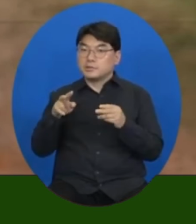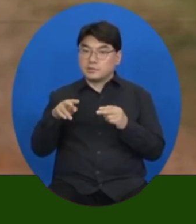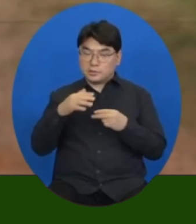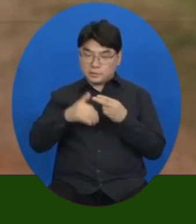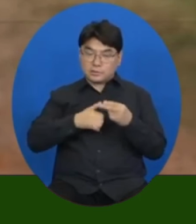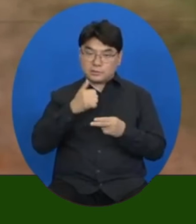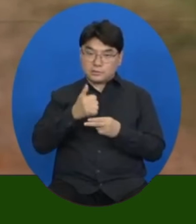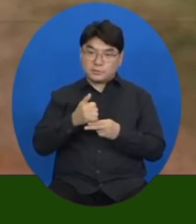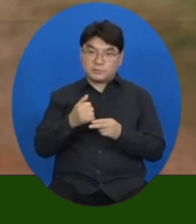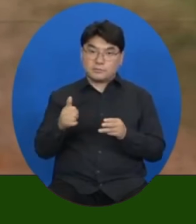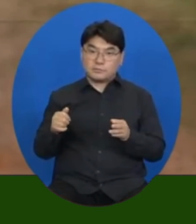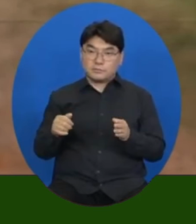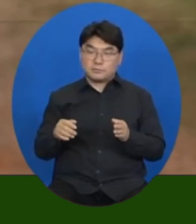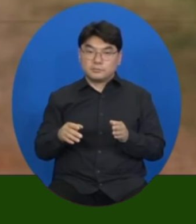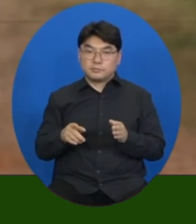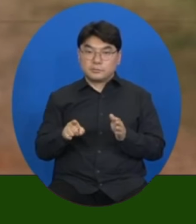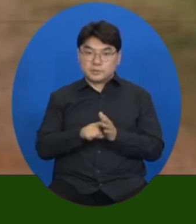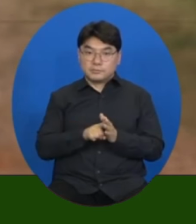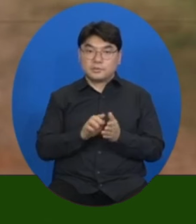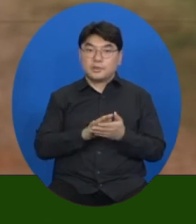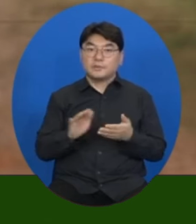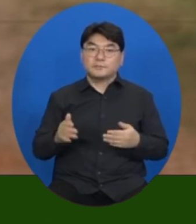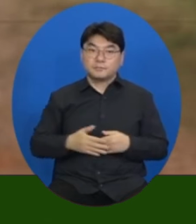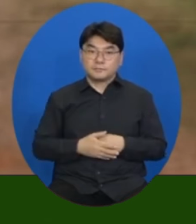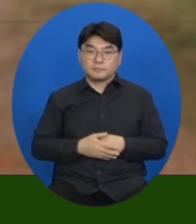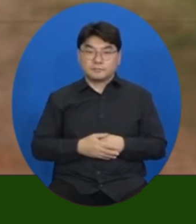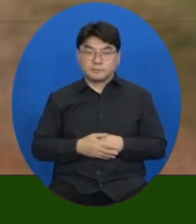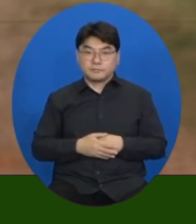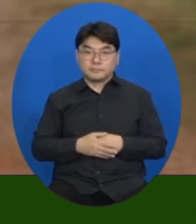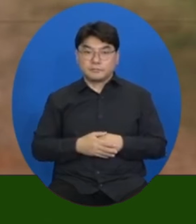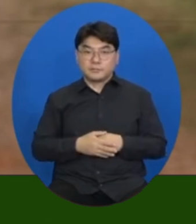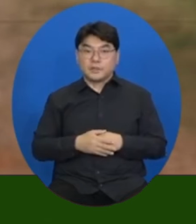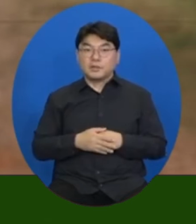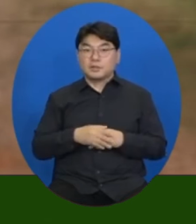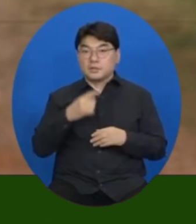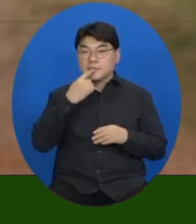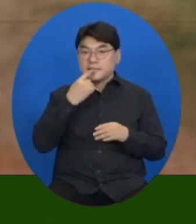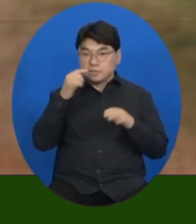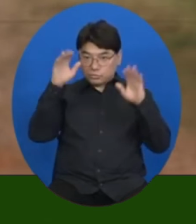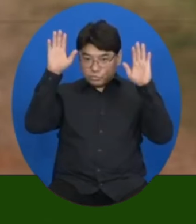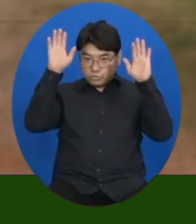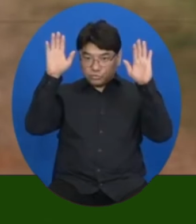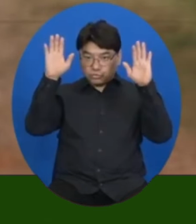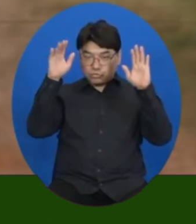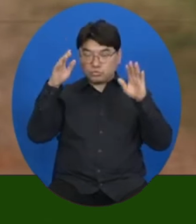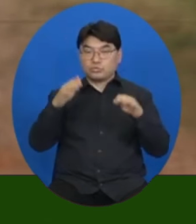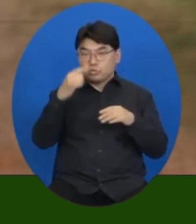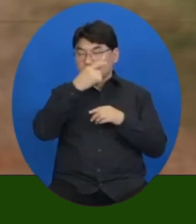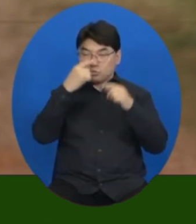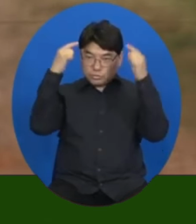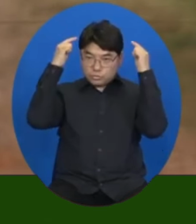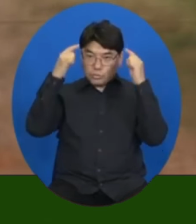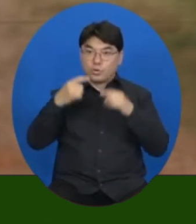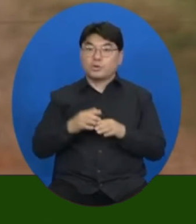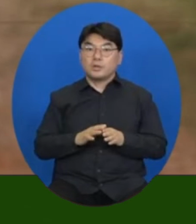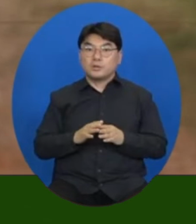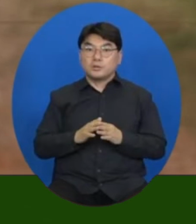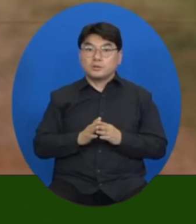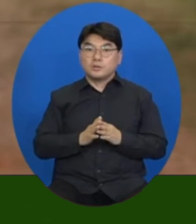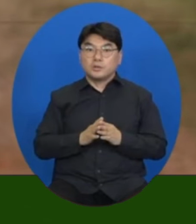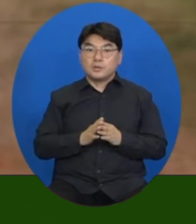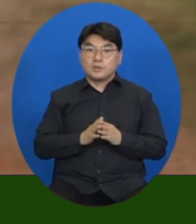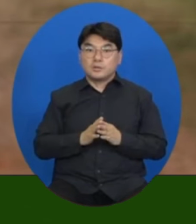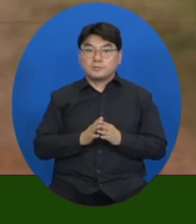우리를 위해 죽는 신이 아닙니다 힌두교는 윤회를 믿지만 말씀드린 것처럼 기독교는 한 번 인생은